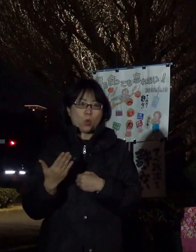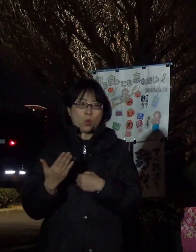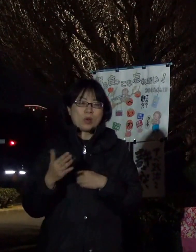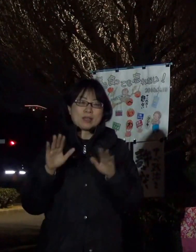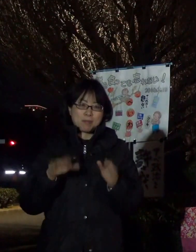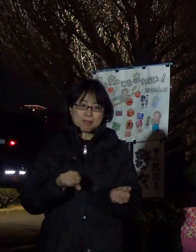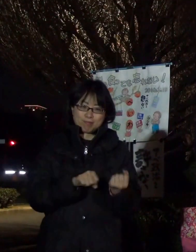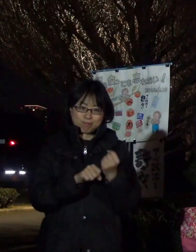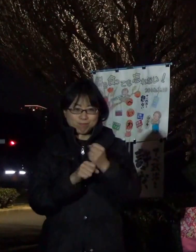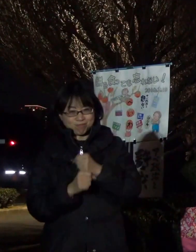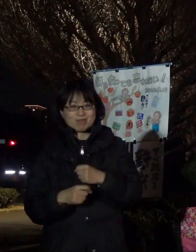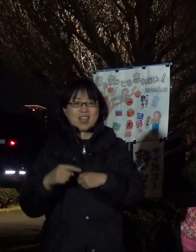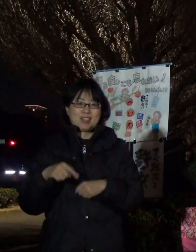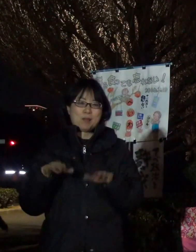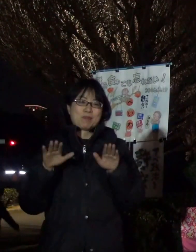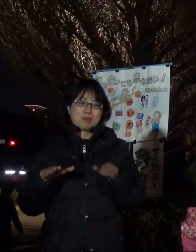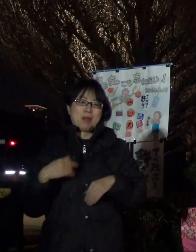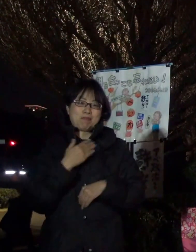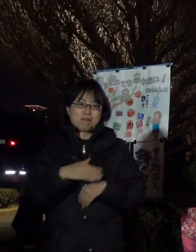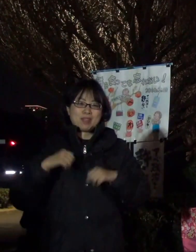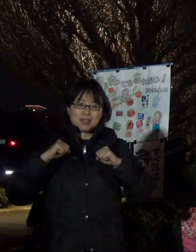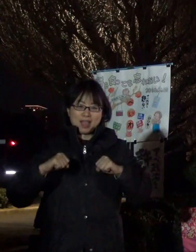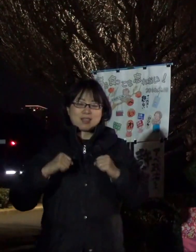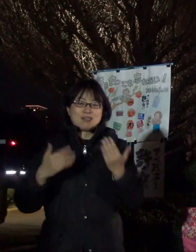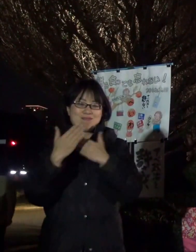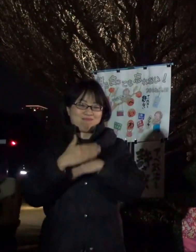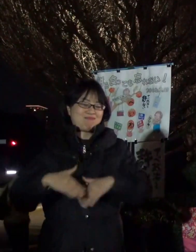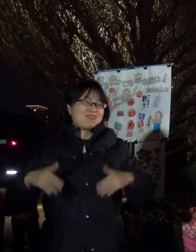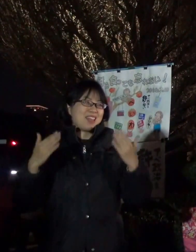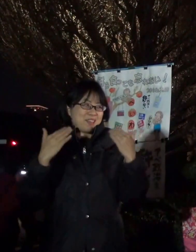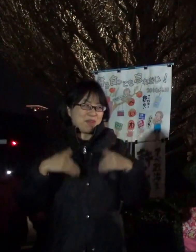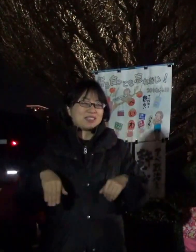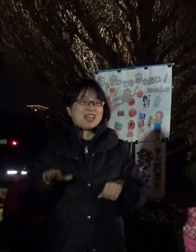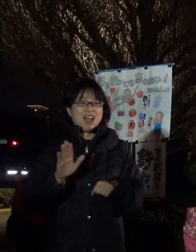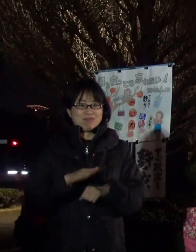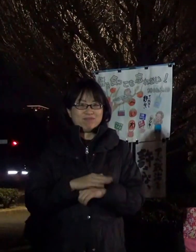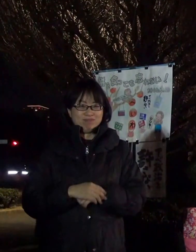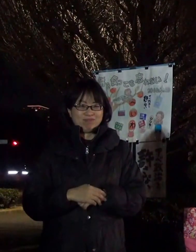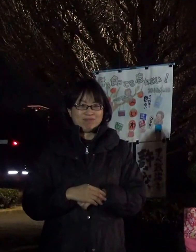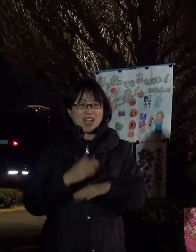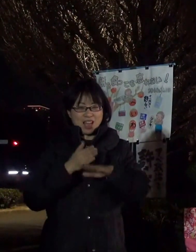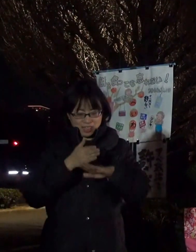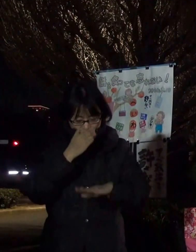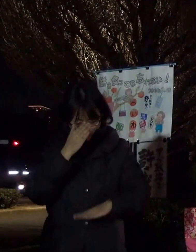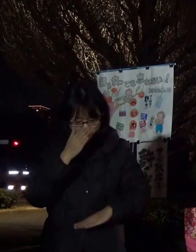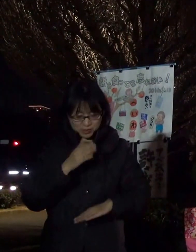で、どうもありがとうございました。どうも本当ありがとうござい